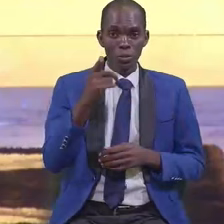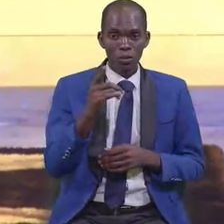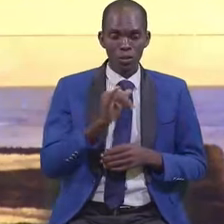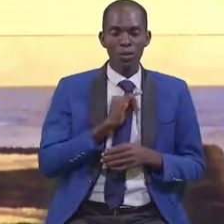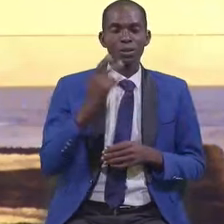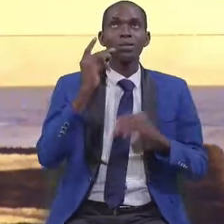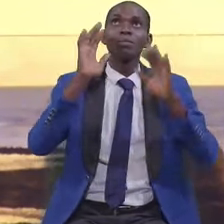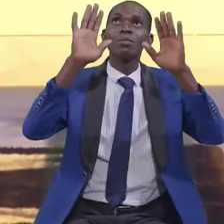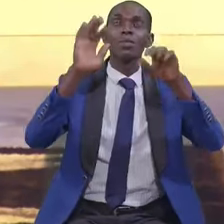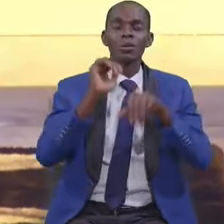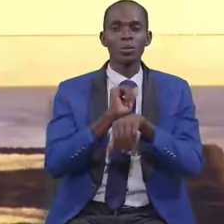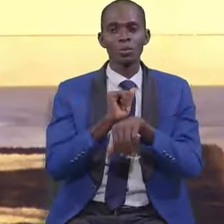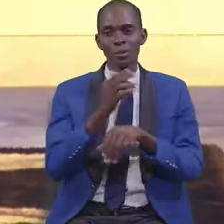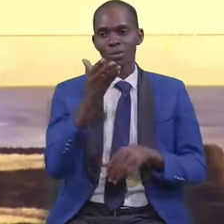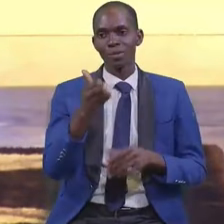Je vois le miracle.